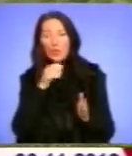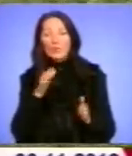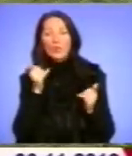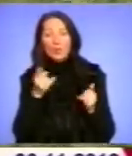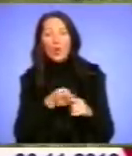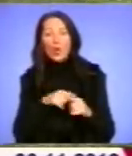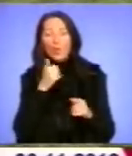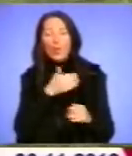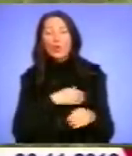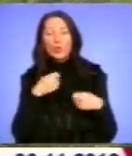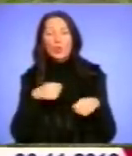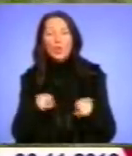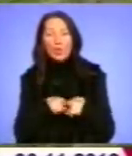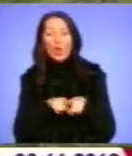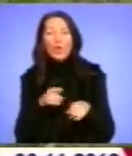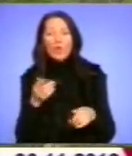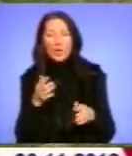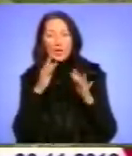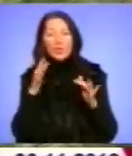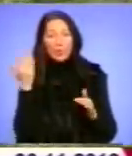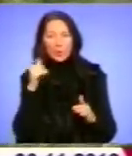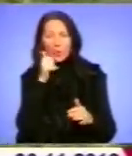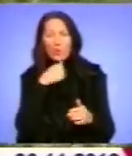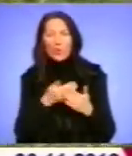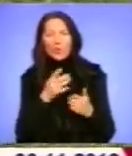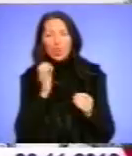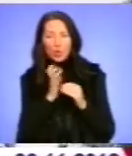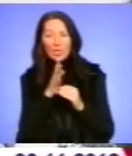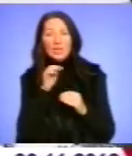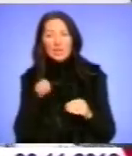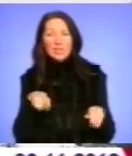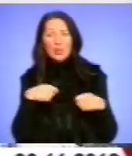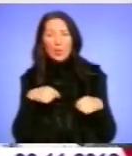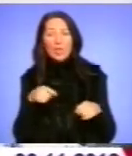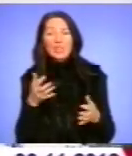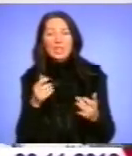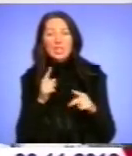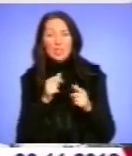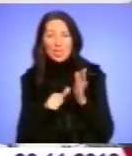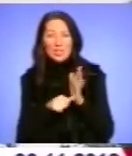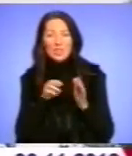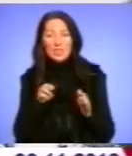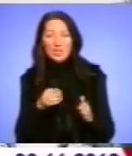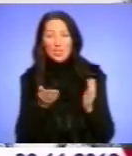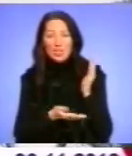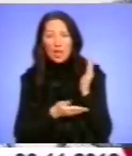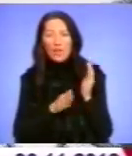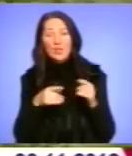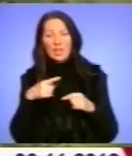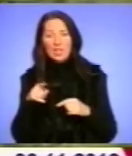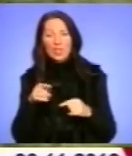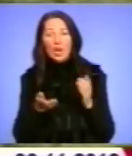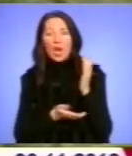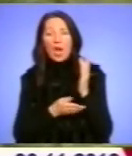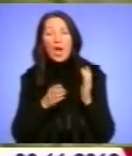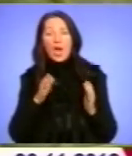реалізувати стільки ж ялин, як минулого року – близько 14 тисяч. Ще 6 тисяч дерев надійде в продаж від інших лісгоспів. Та